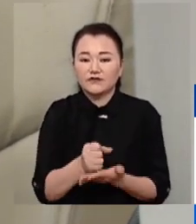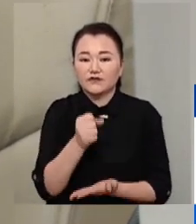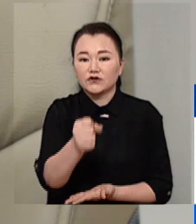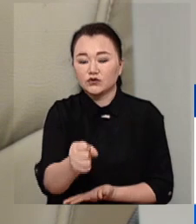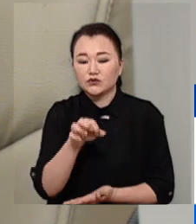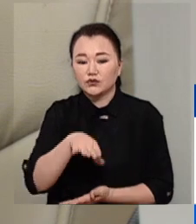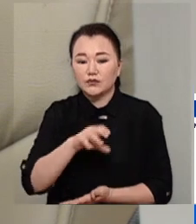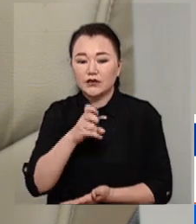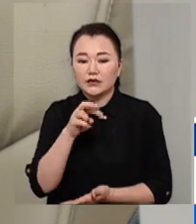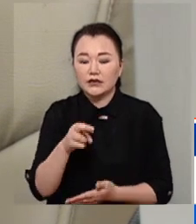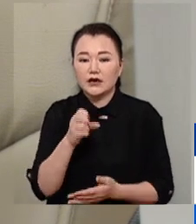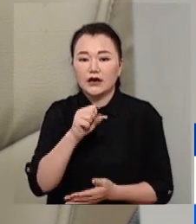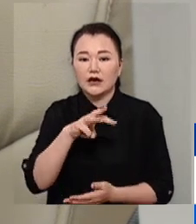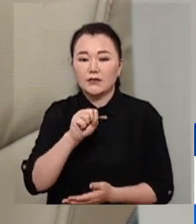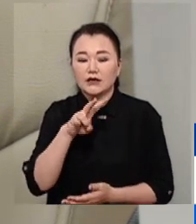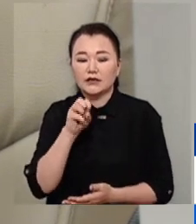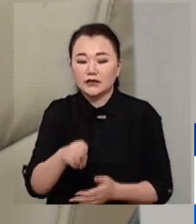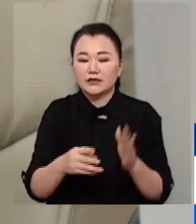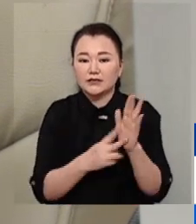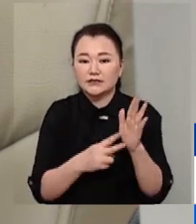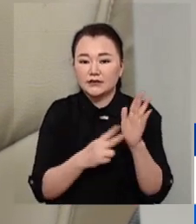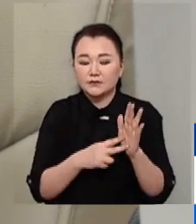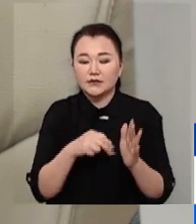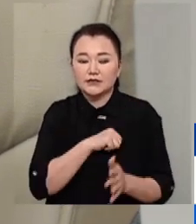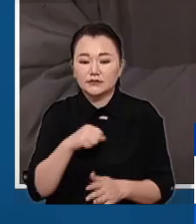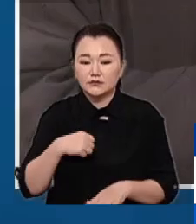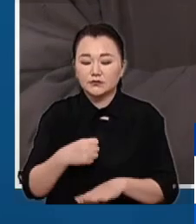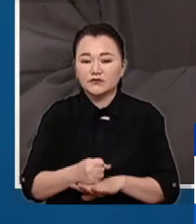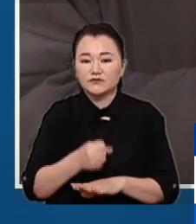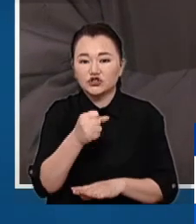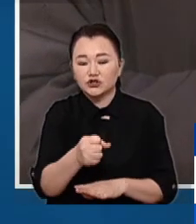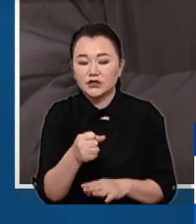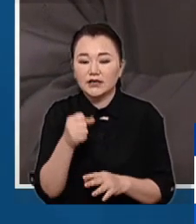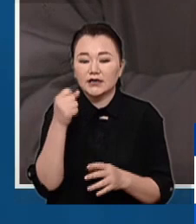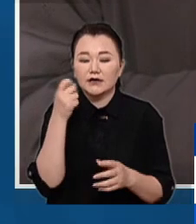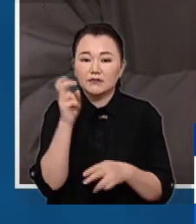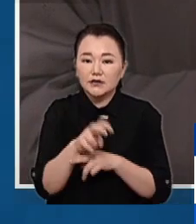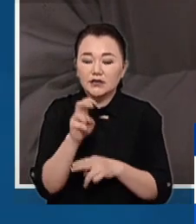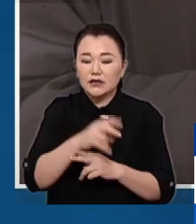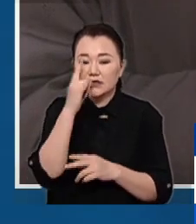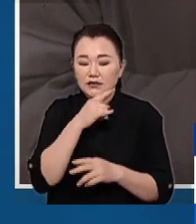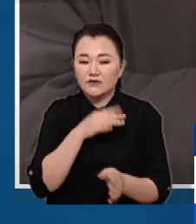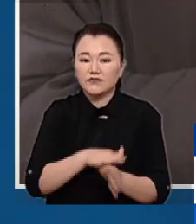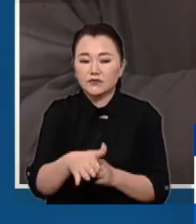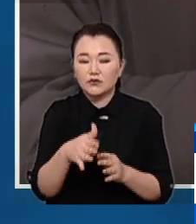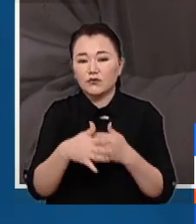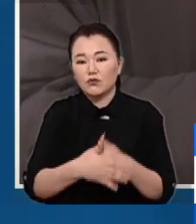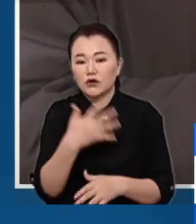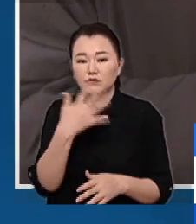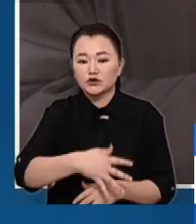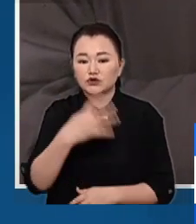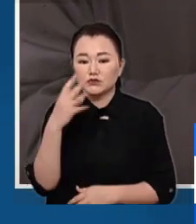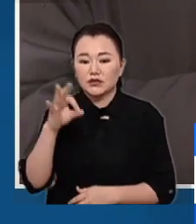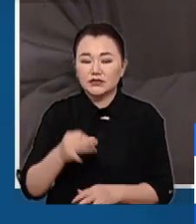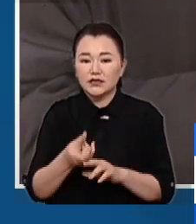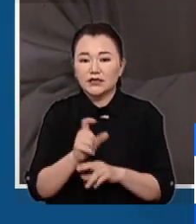выдвинулось от партии Аманат, 7 выдвигались в порядке самовыдвижения. Явка казахстанцев на этих выборах составила более